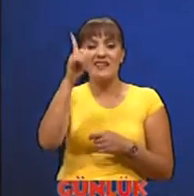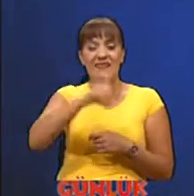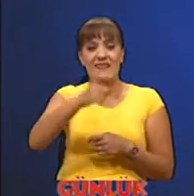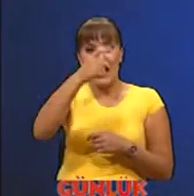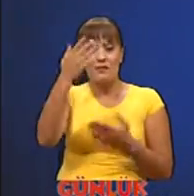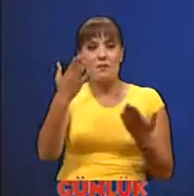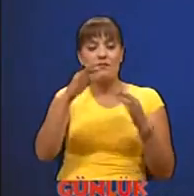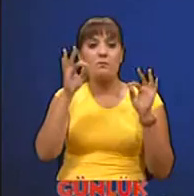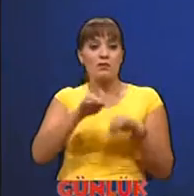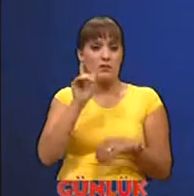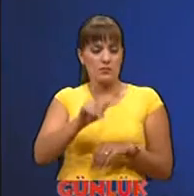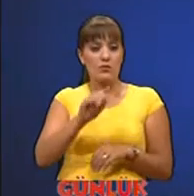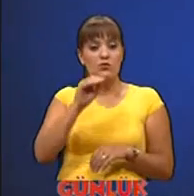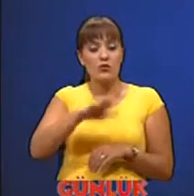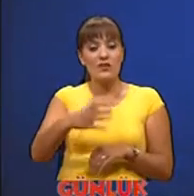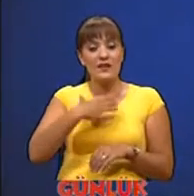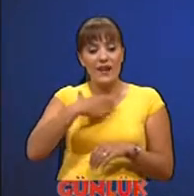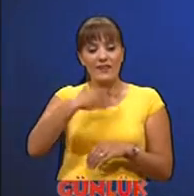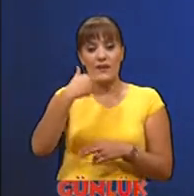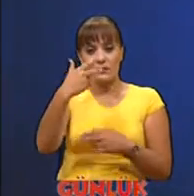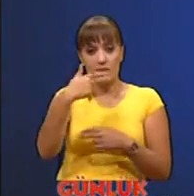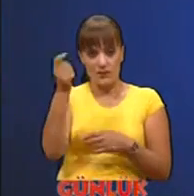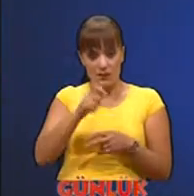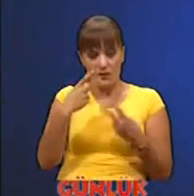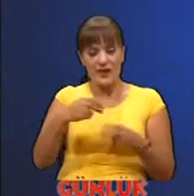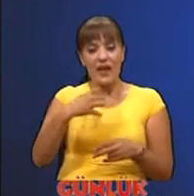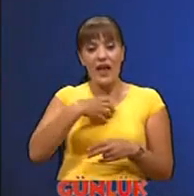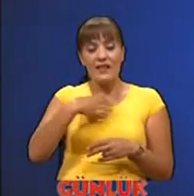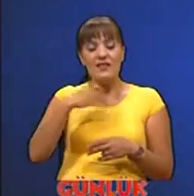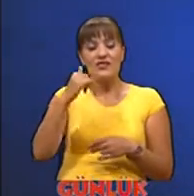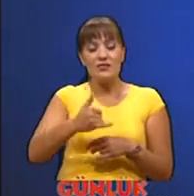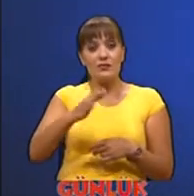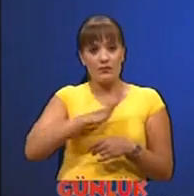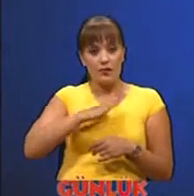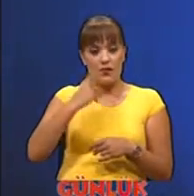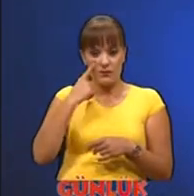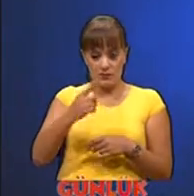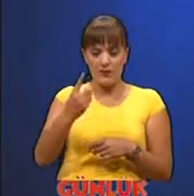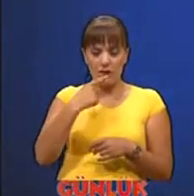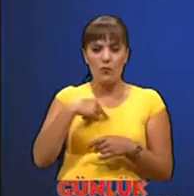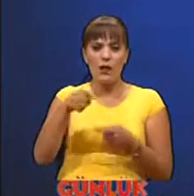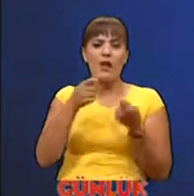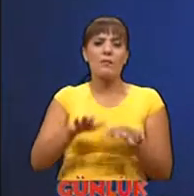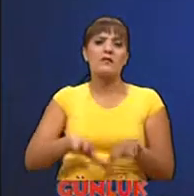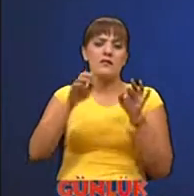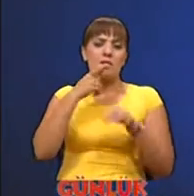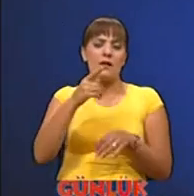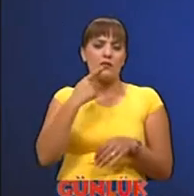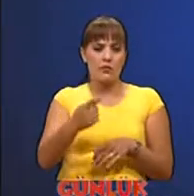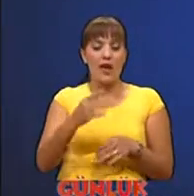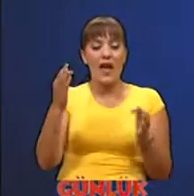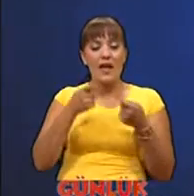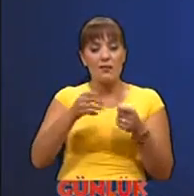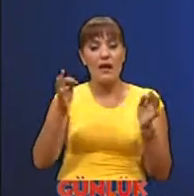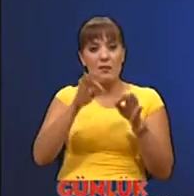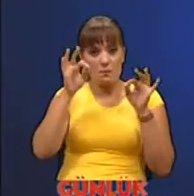yaz mevsiminde başlanılmalı. Çocuk kendisini ifade edebilecek, yani çişim var diyebilecek durumdaysa bu eğitime hazır demektir diyor. Eğitime